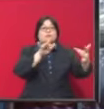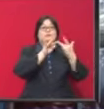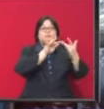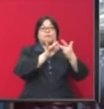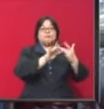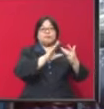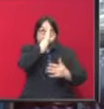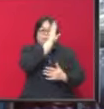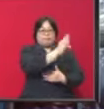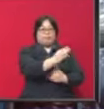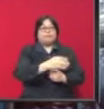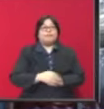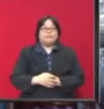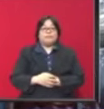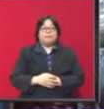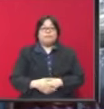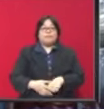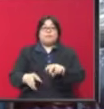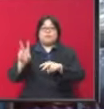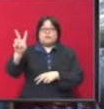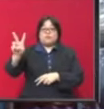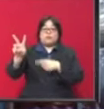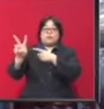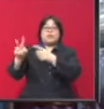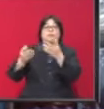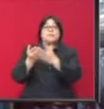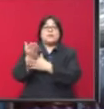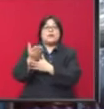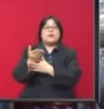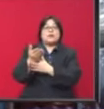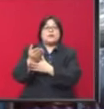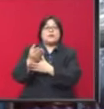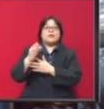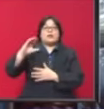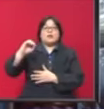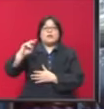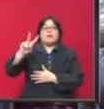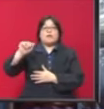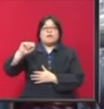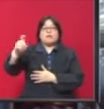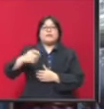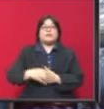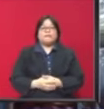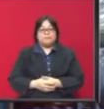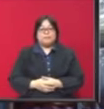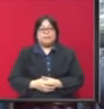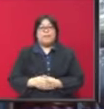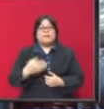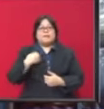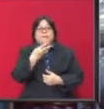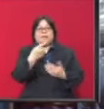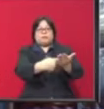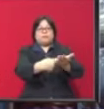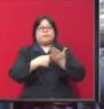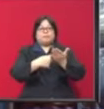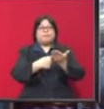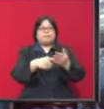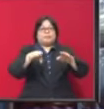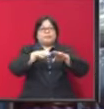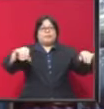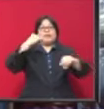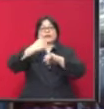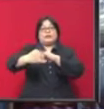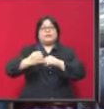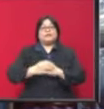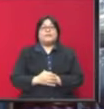dihubungi secara terus dan dua lagi melalui facility kompleks terdapat beberapa rundingan yang berada di fase